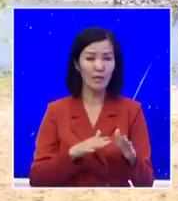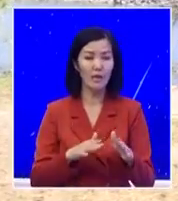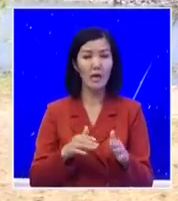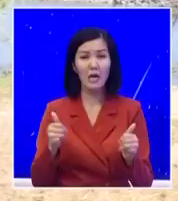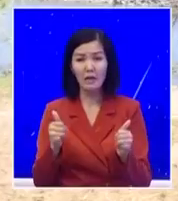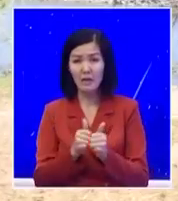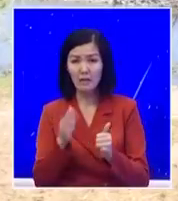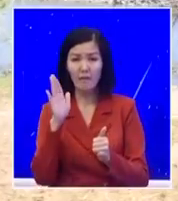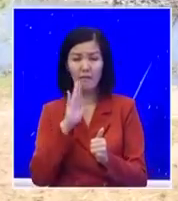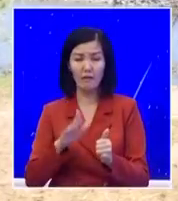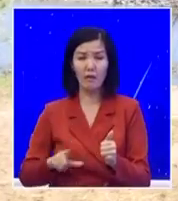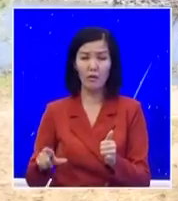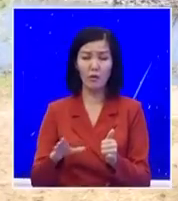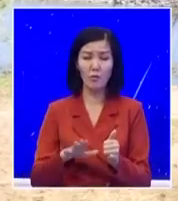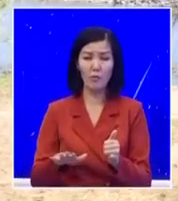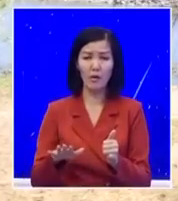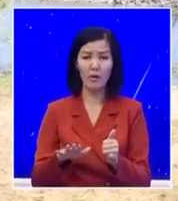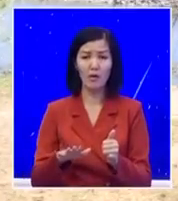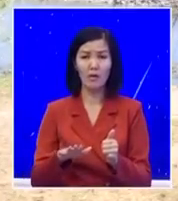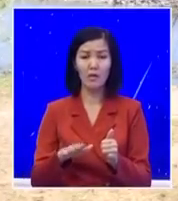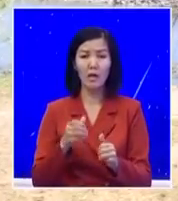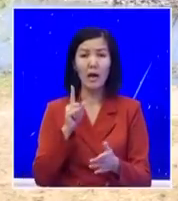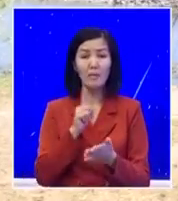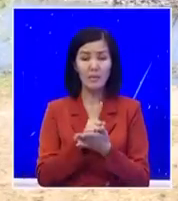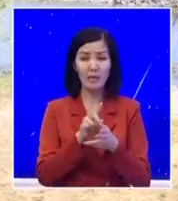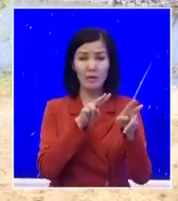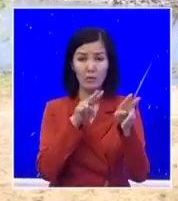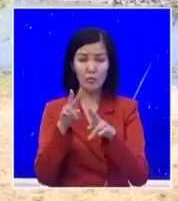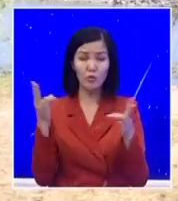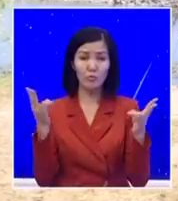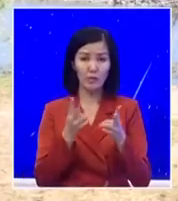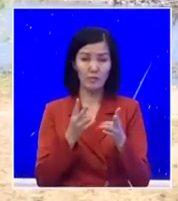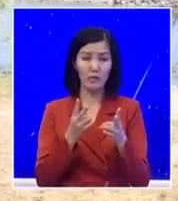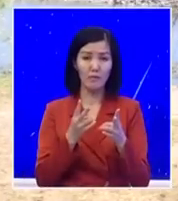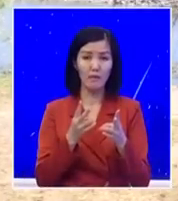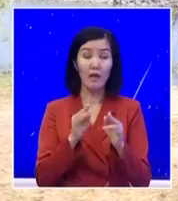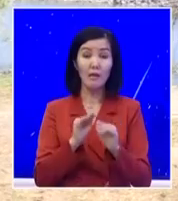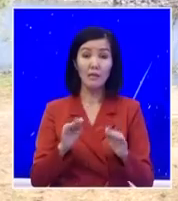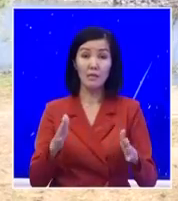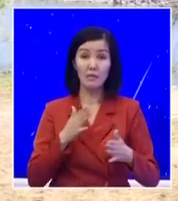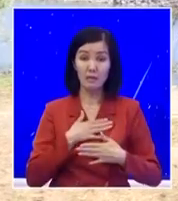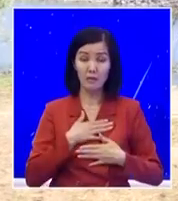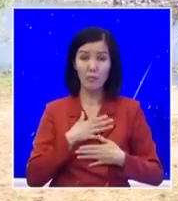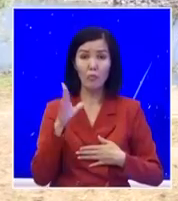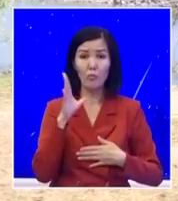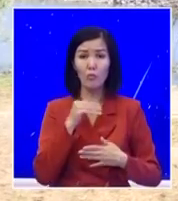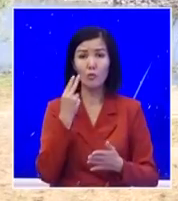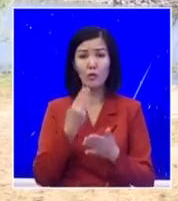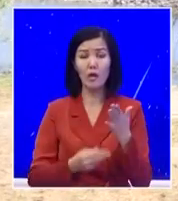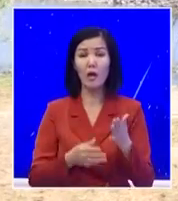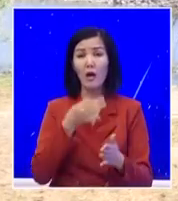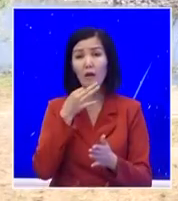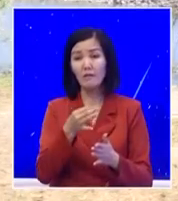при купании на водоемах обязательно присматривали за детьми, так как дети – это наше все, за них отвечает